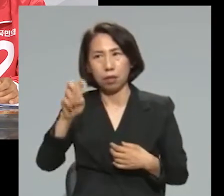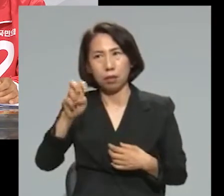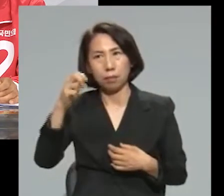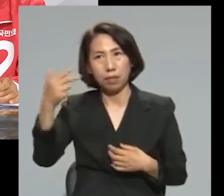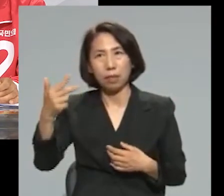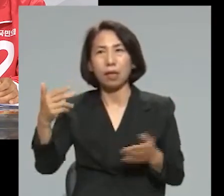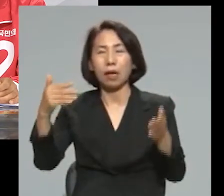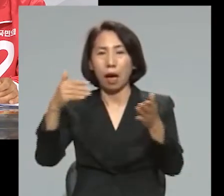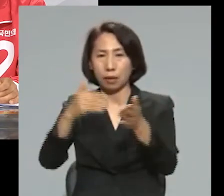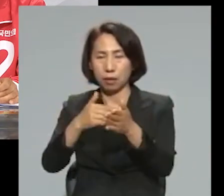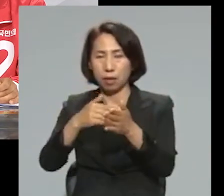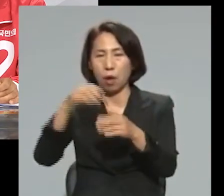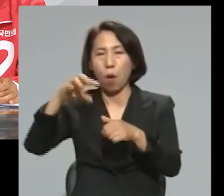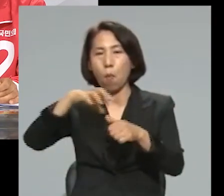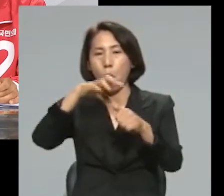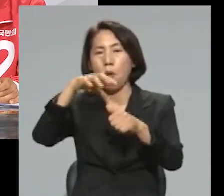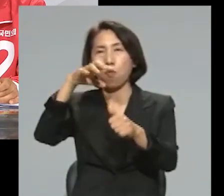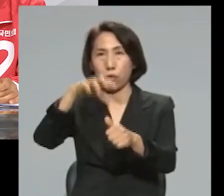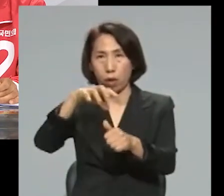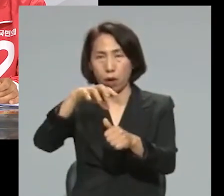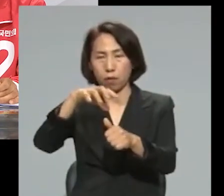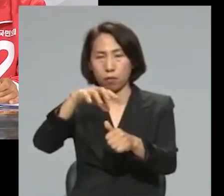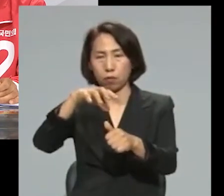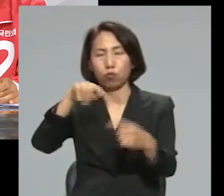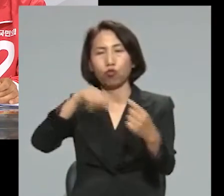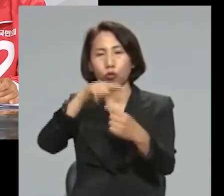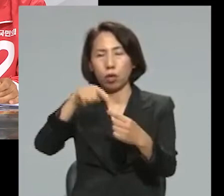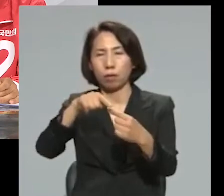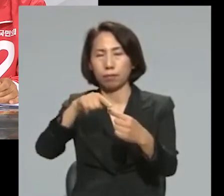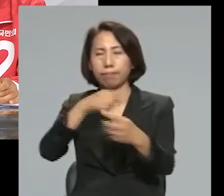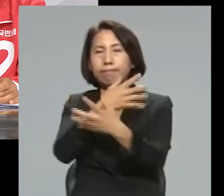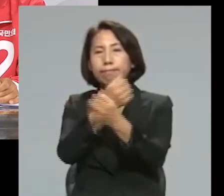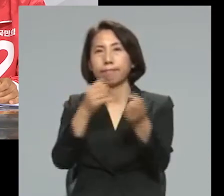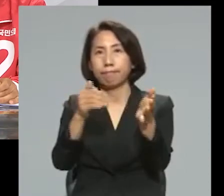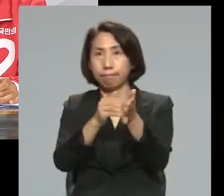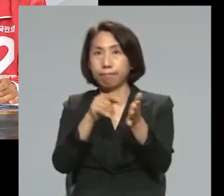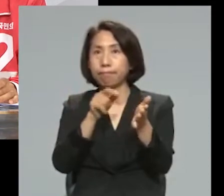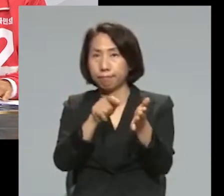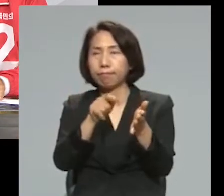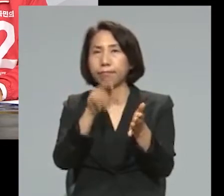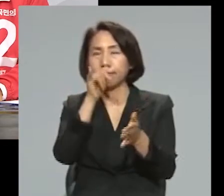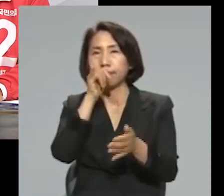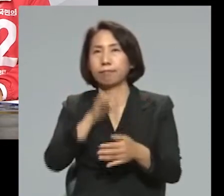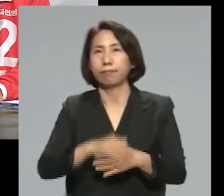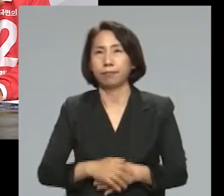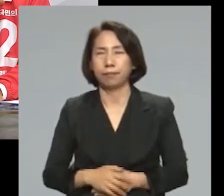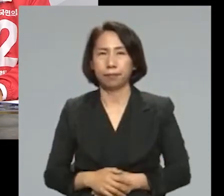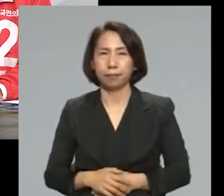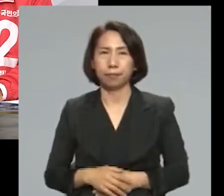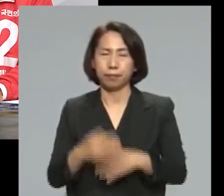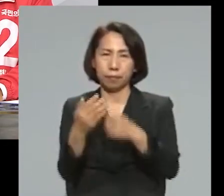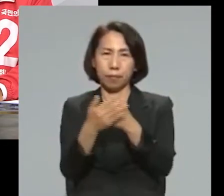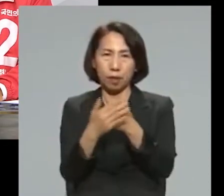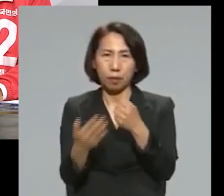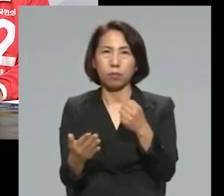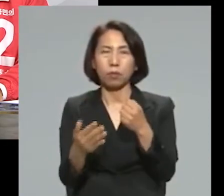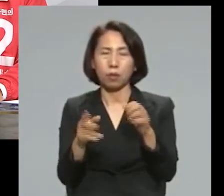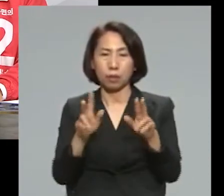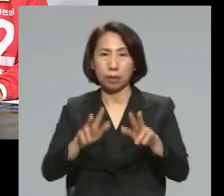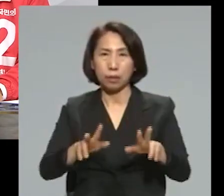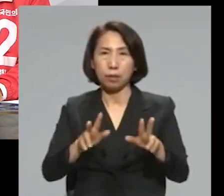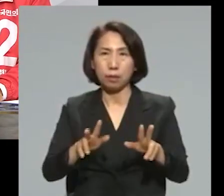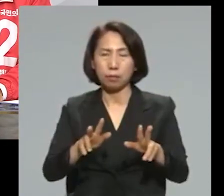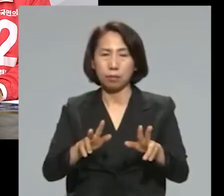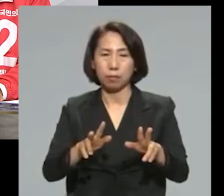2027년도까지 상수도 보호구역을 운영하는 걸로 지금 현재 정리가 되어 있습니다. 그래서